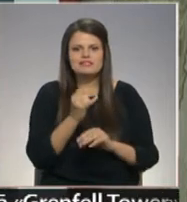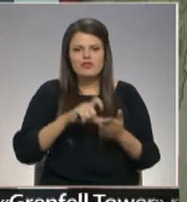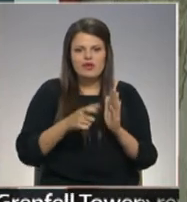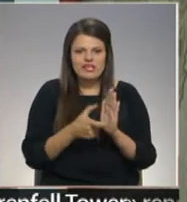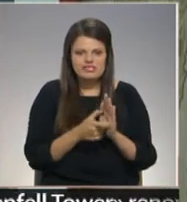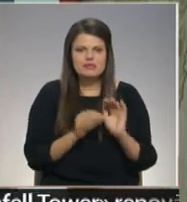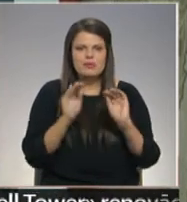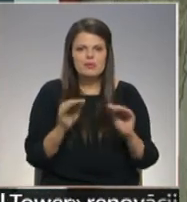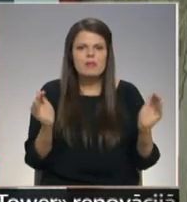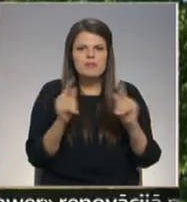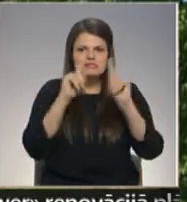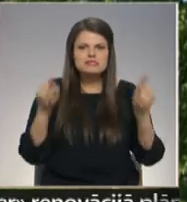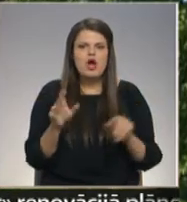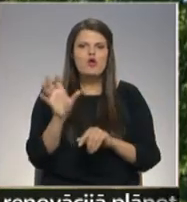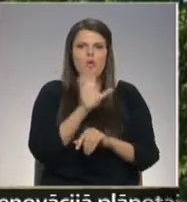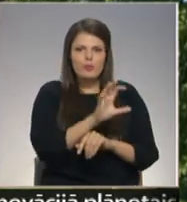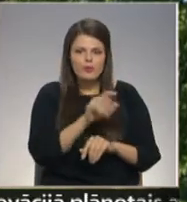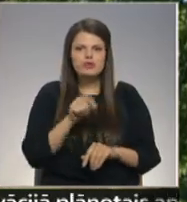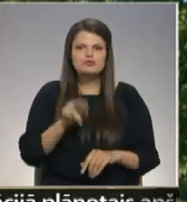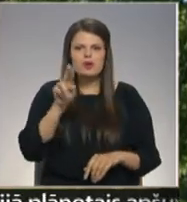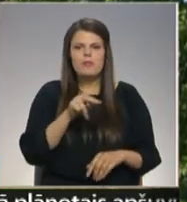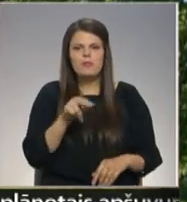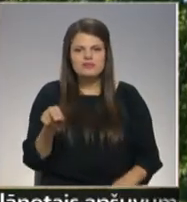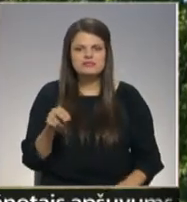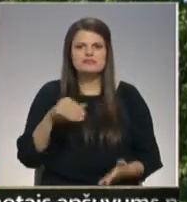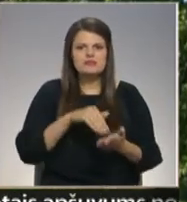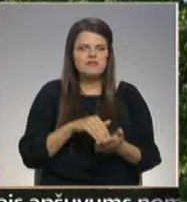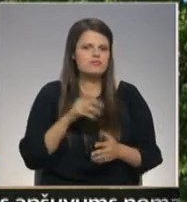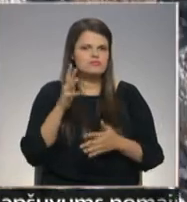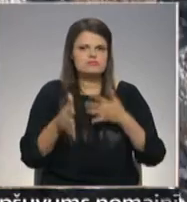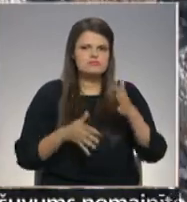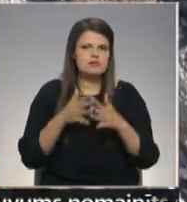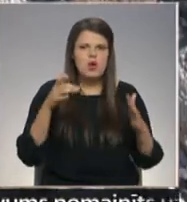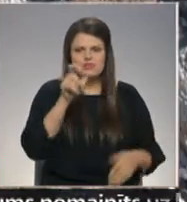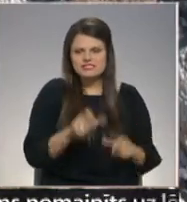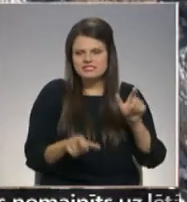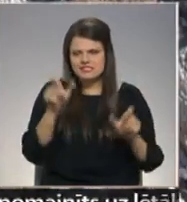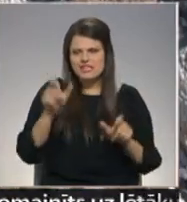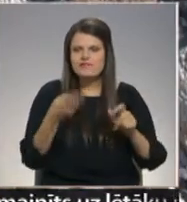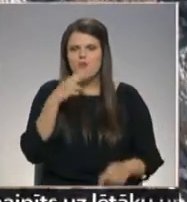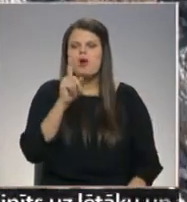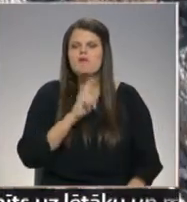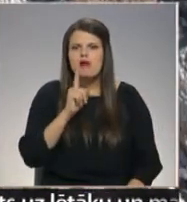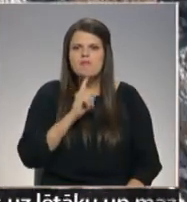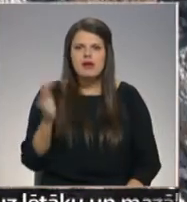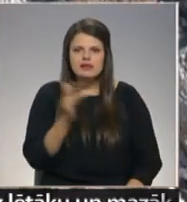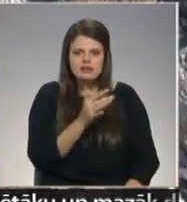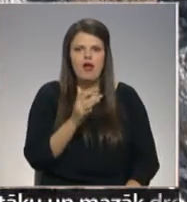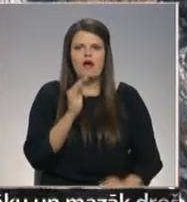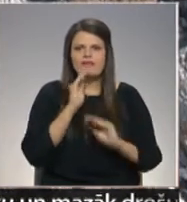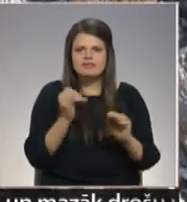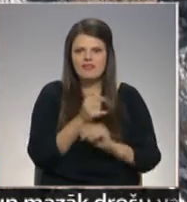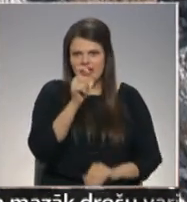izmēra dziedinošā svētbildes kopija. Sarkaņu baznīcas svētcernieku vidu ir īpaši iecienīta. Pat nu līpojas no svētcernieki, tā ka jie